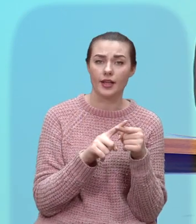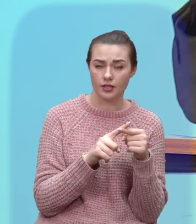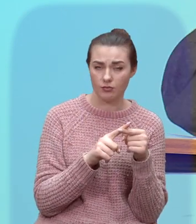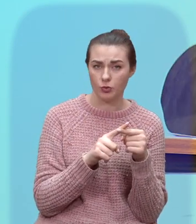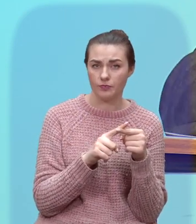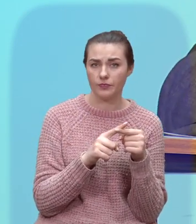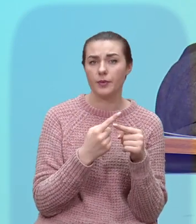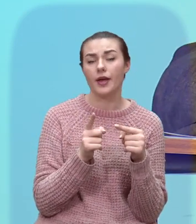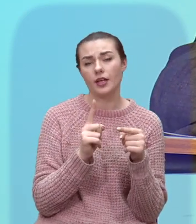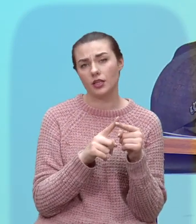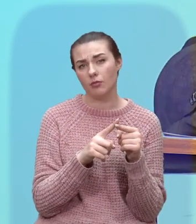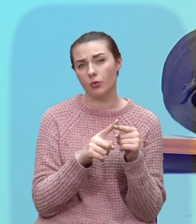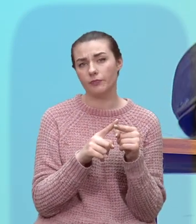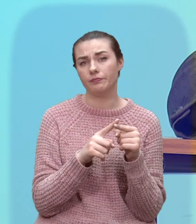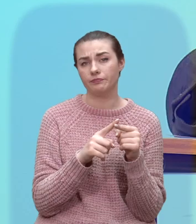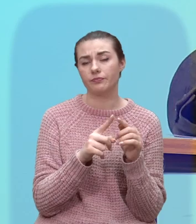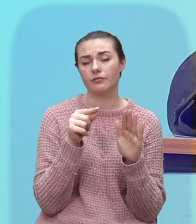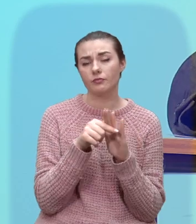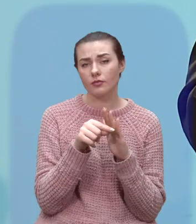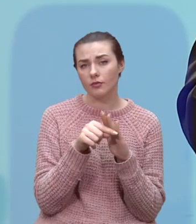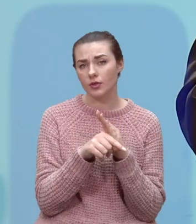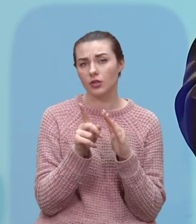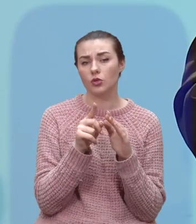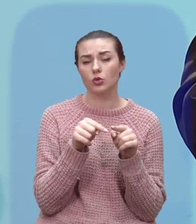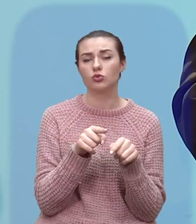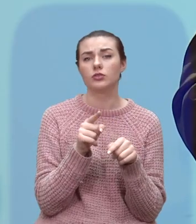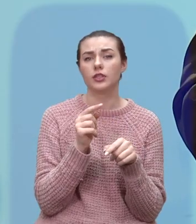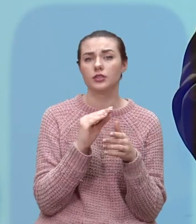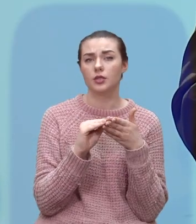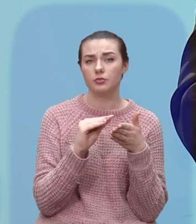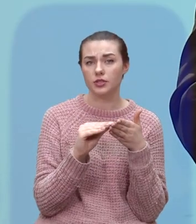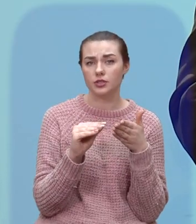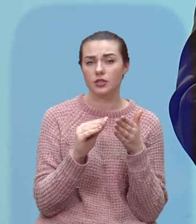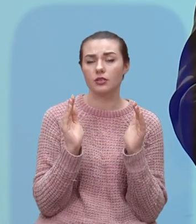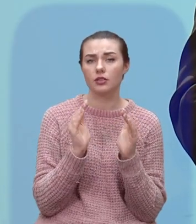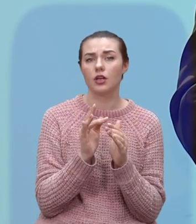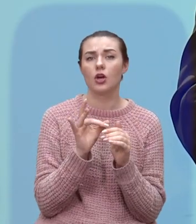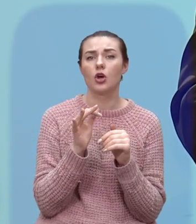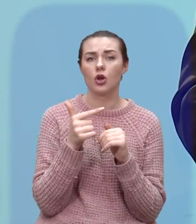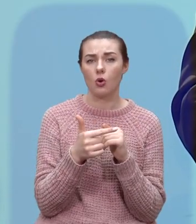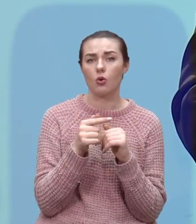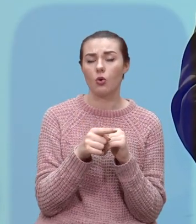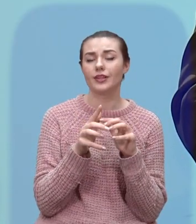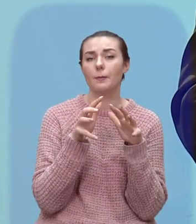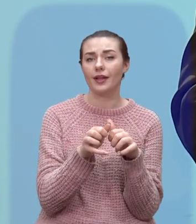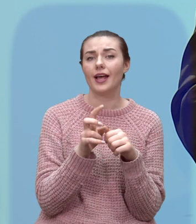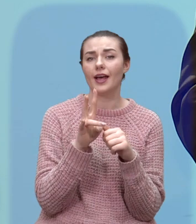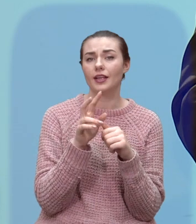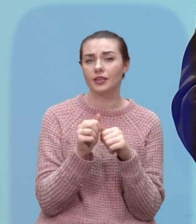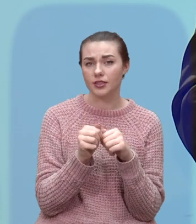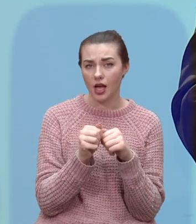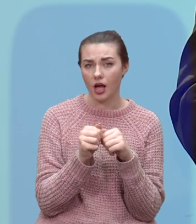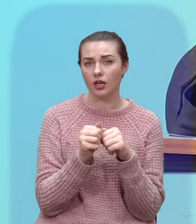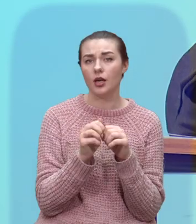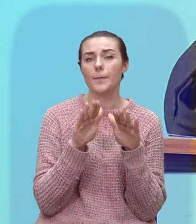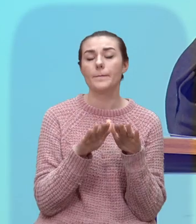этому да как правило поэтому по сути дела то что здесь делает вот этот небольшой урок он нападает на